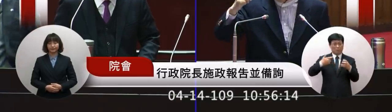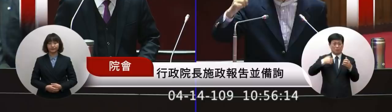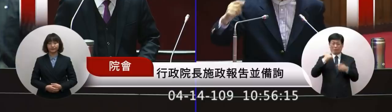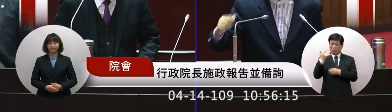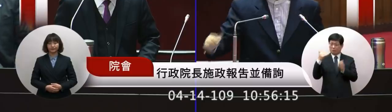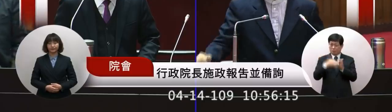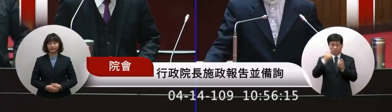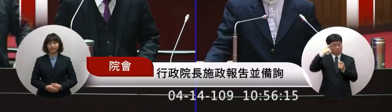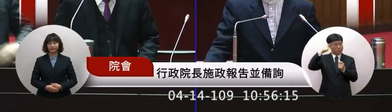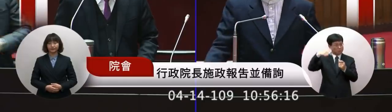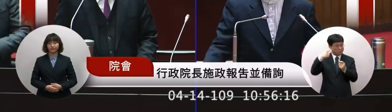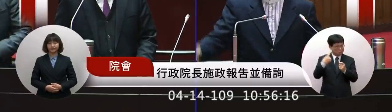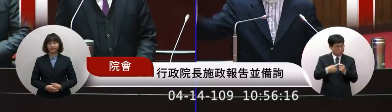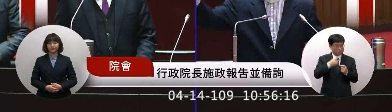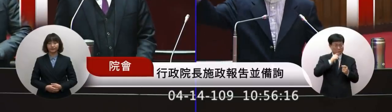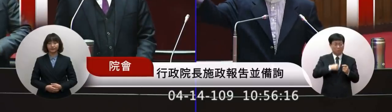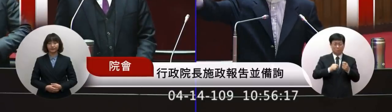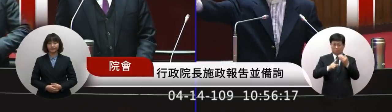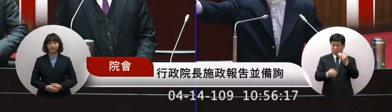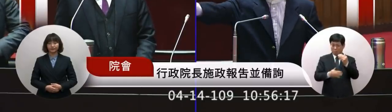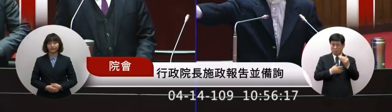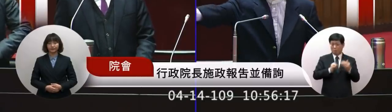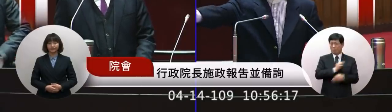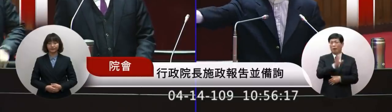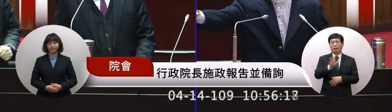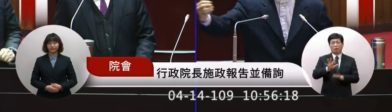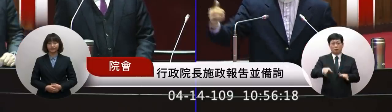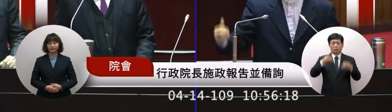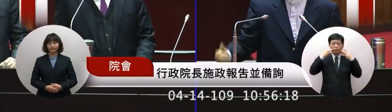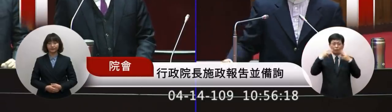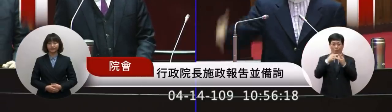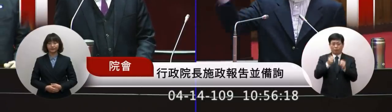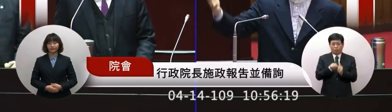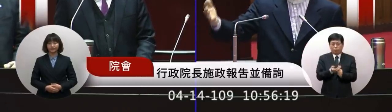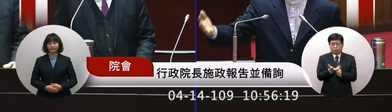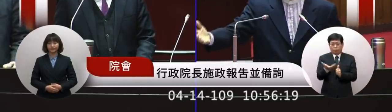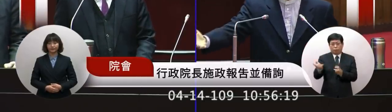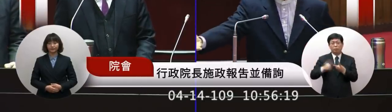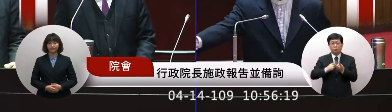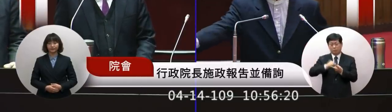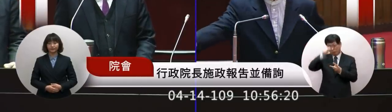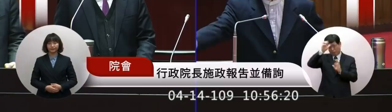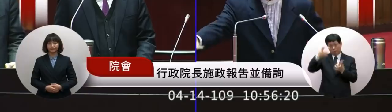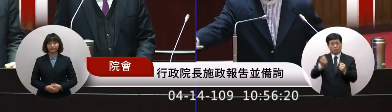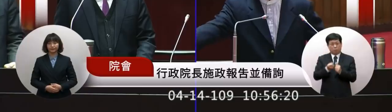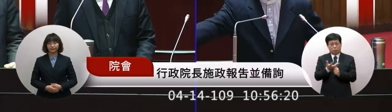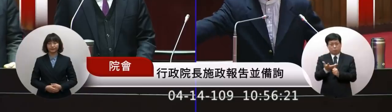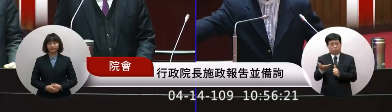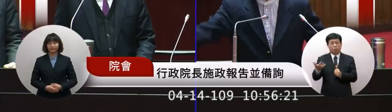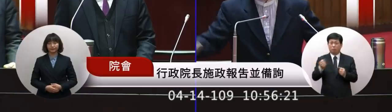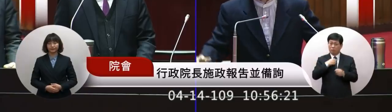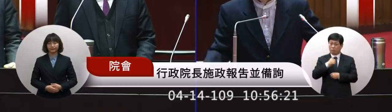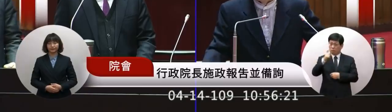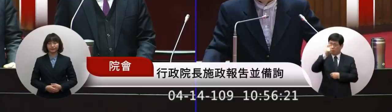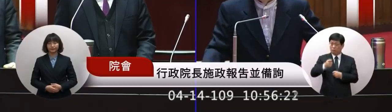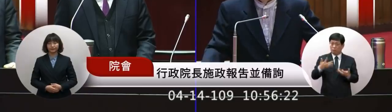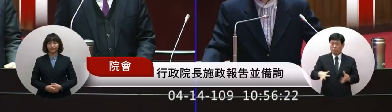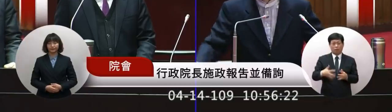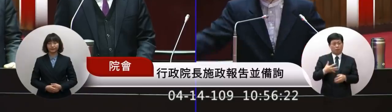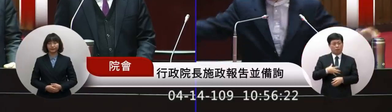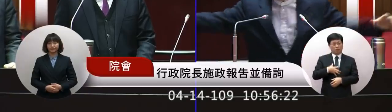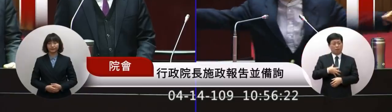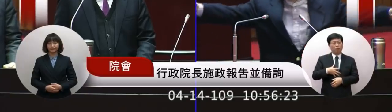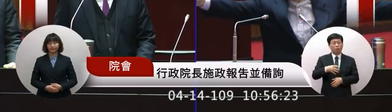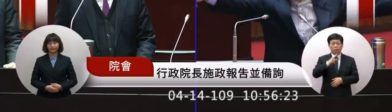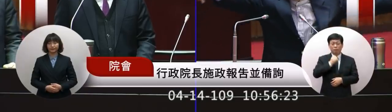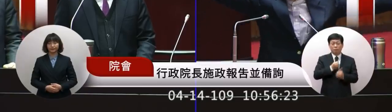要到明年的秋天，因为非洲嘛开始咧流行啊，印度嘛咧流行啊，印度嘛出几亿个人咧，